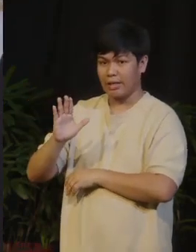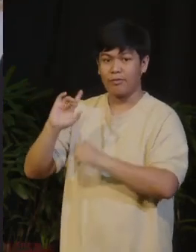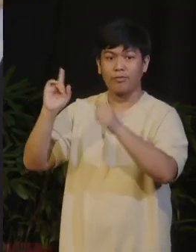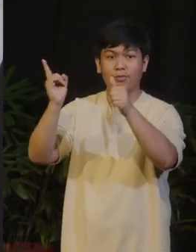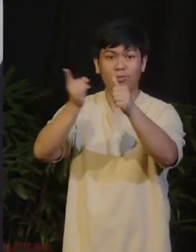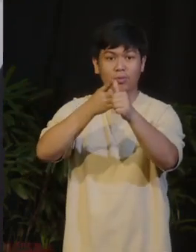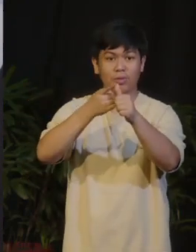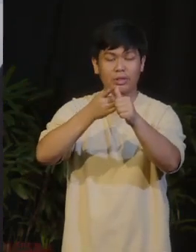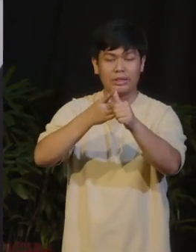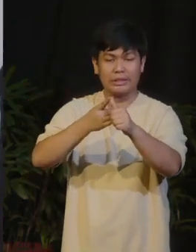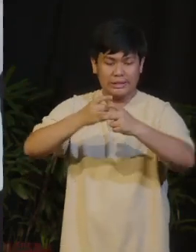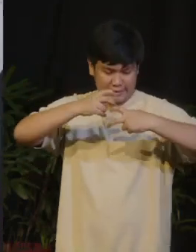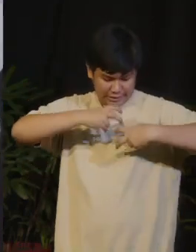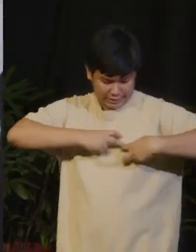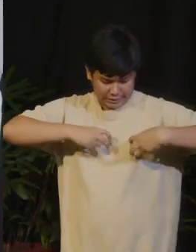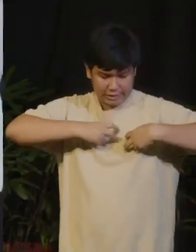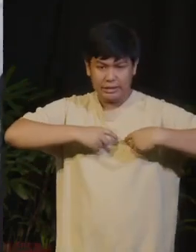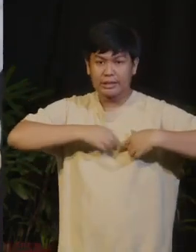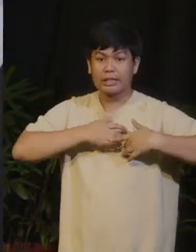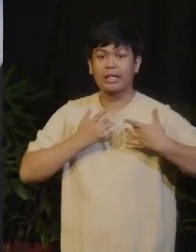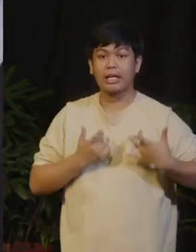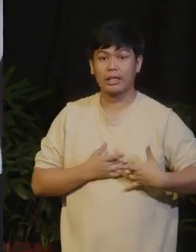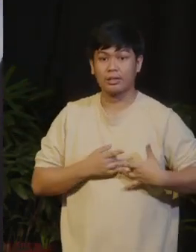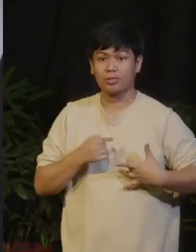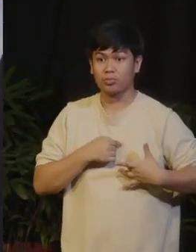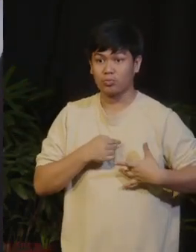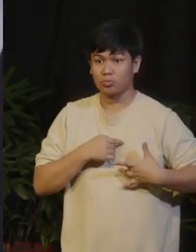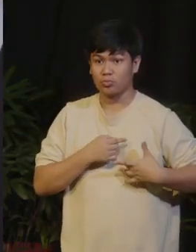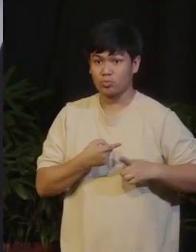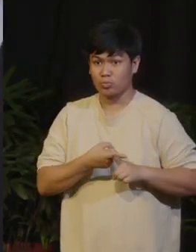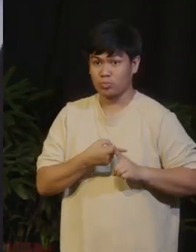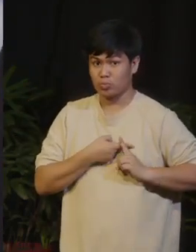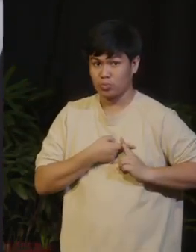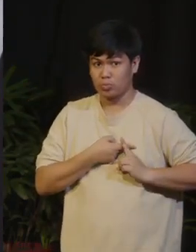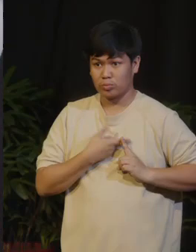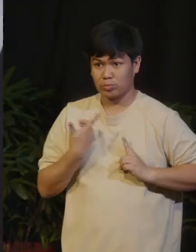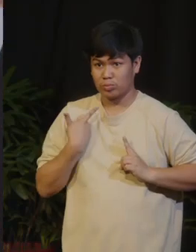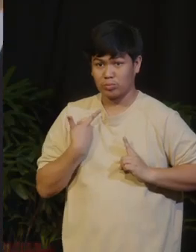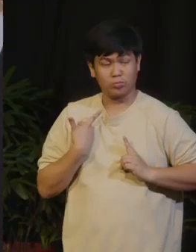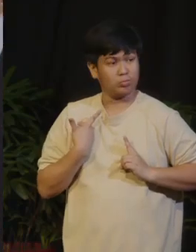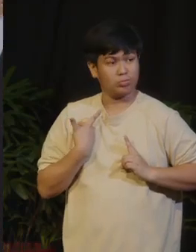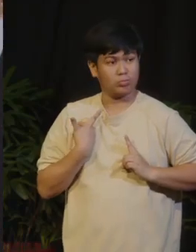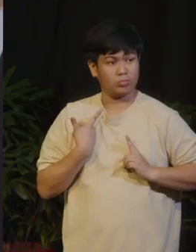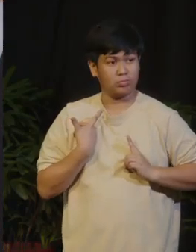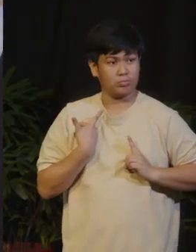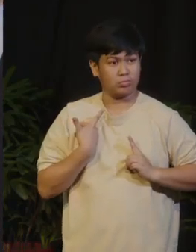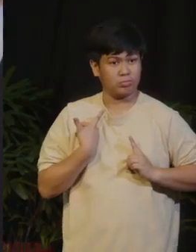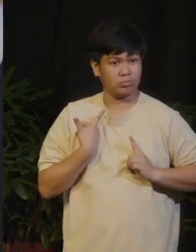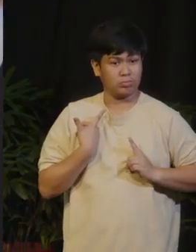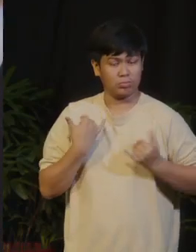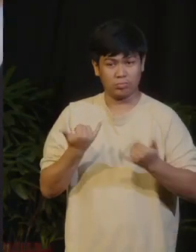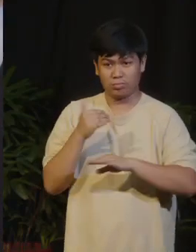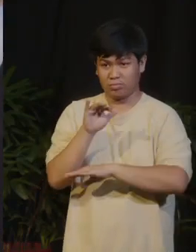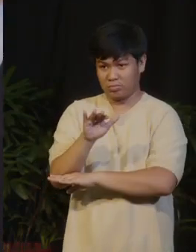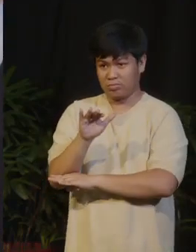una, siyasatin natin ang ating kalooban. Sa ating paglapit sa Kanya yung hapong ito,